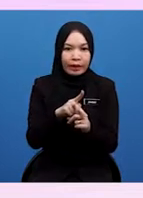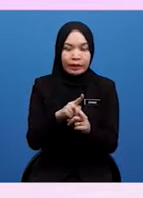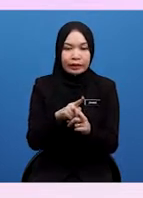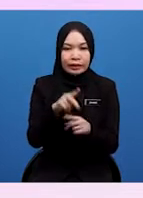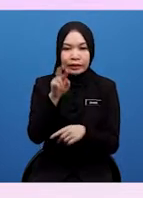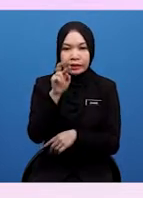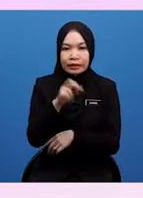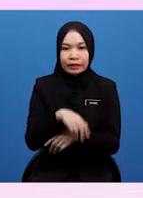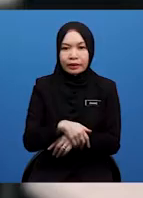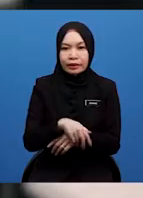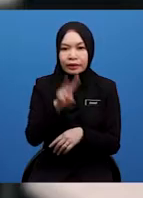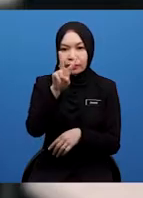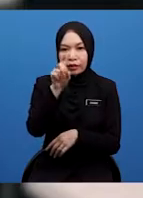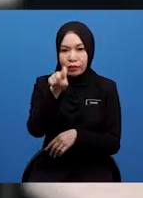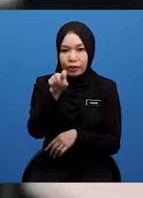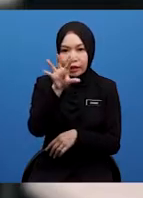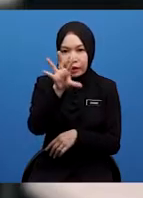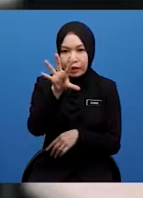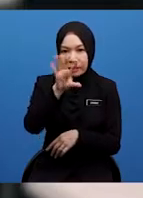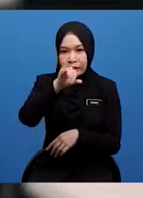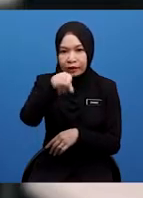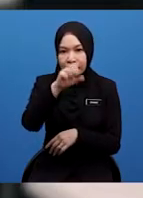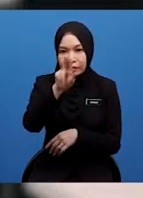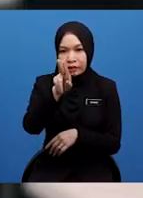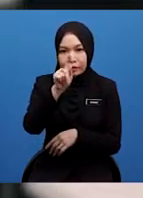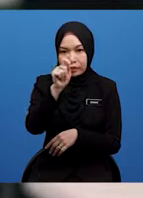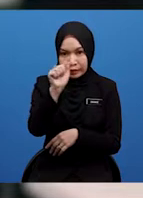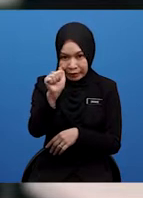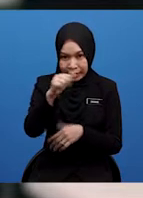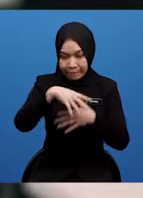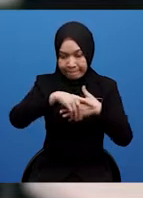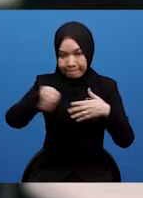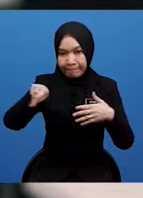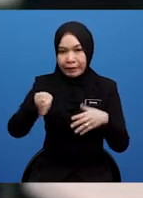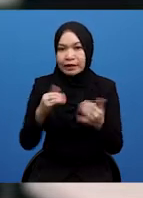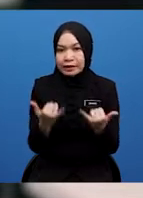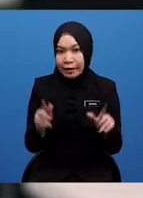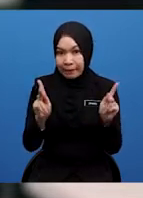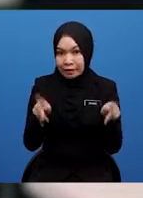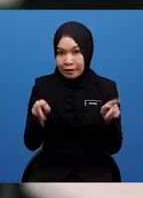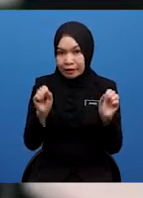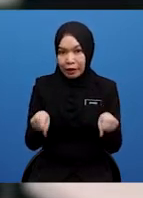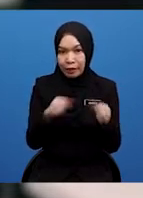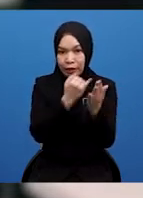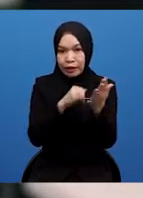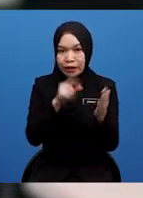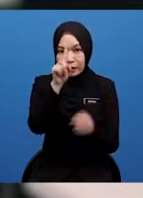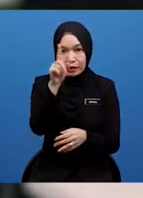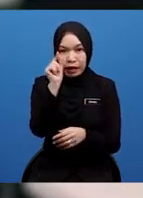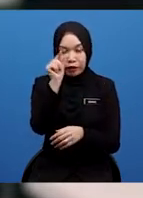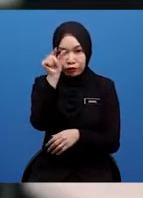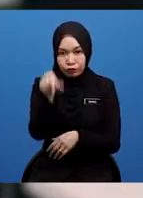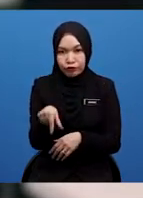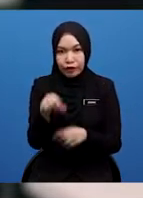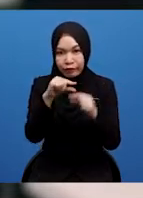juta. Sekarang, pelajar-pelajar sudah boleh melukis satu graf garis